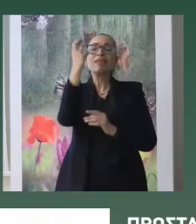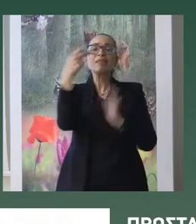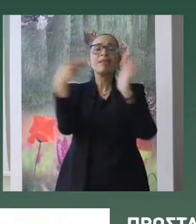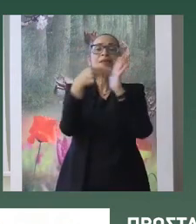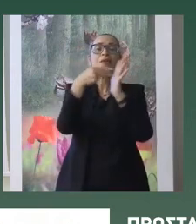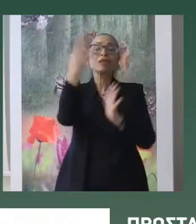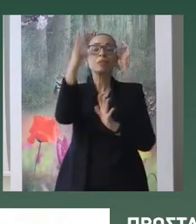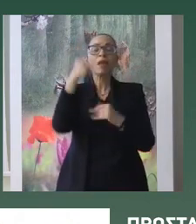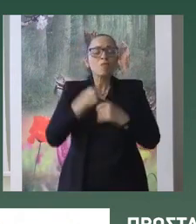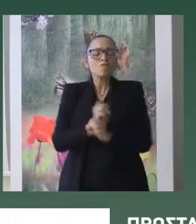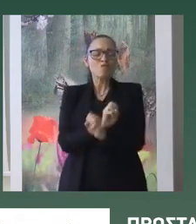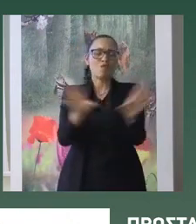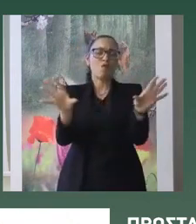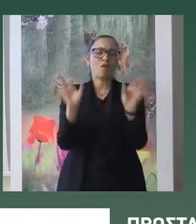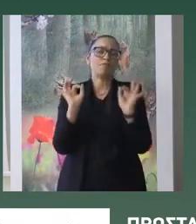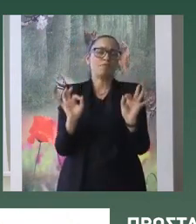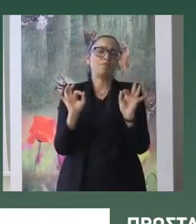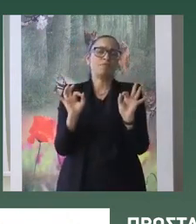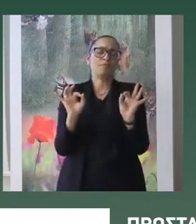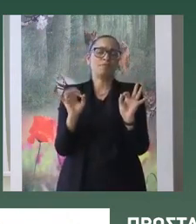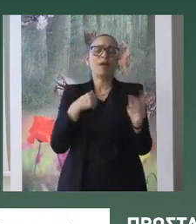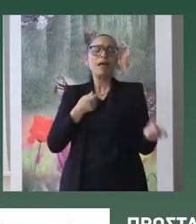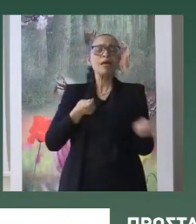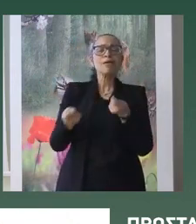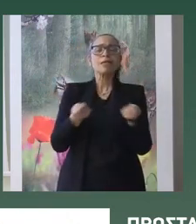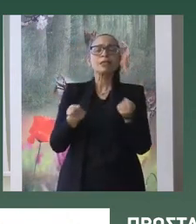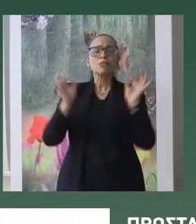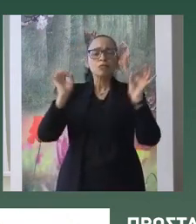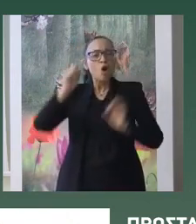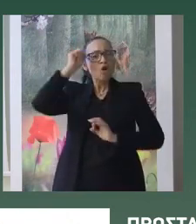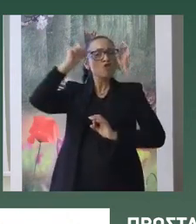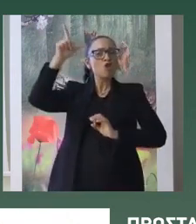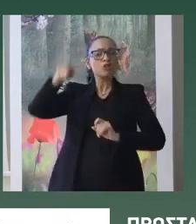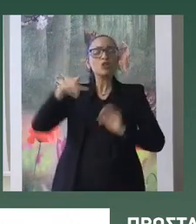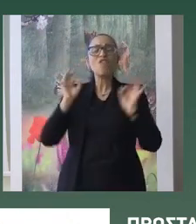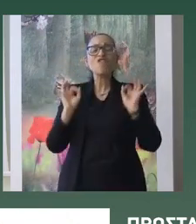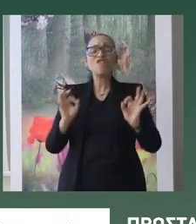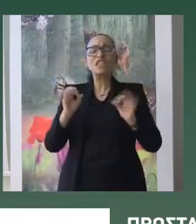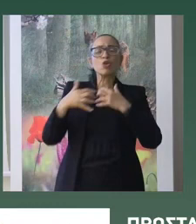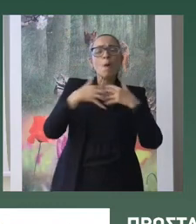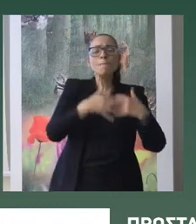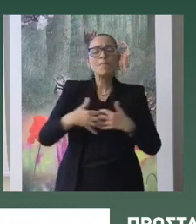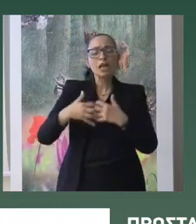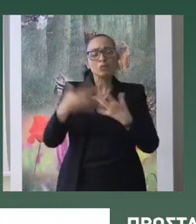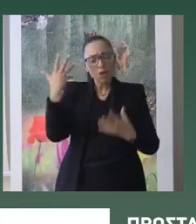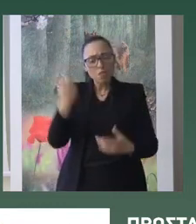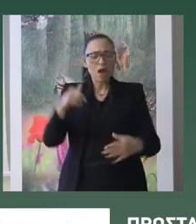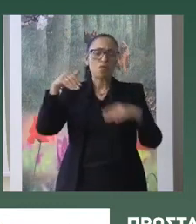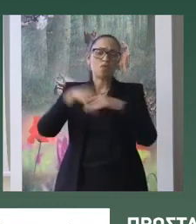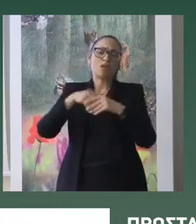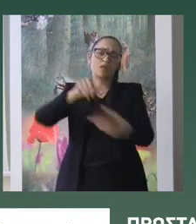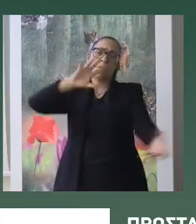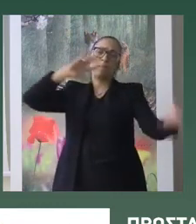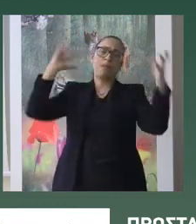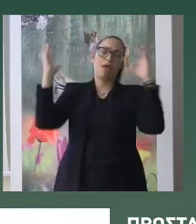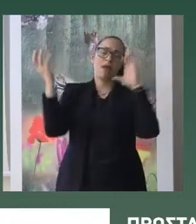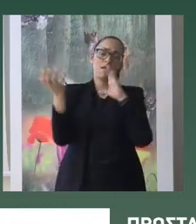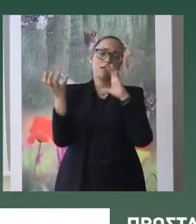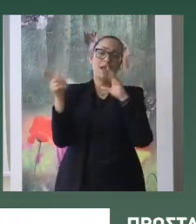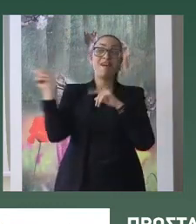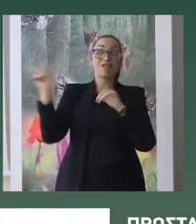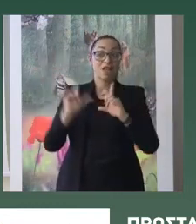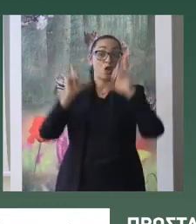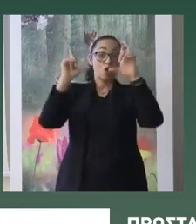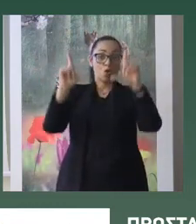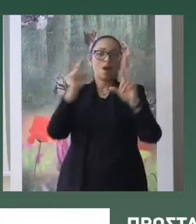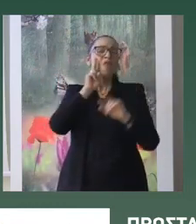Άρα κάνεις μια προβολή. Μια προβολή χρησιμοποιώντας τη γνώση των φυσικών μηχανισμών που υπάρχουν μέσα στον πλανήτη. Αυτή είναι